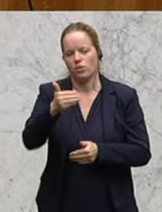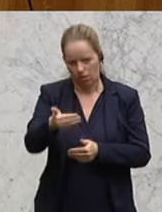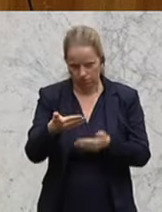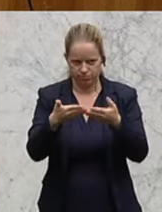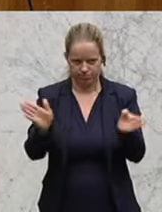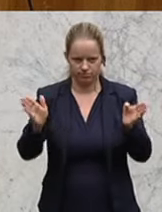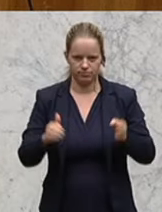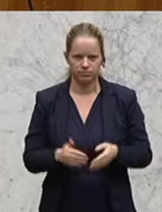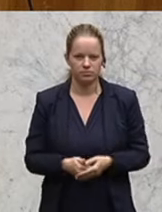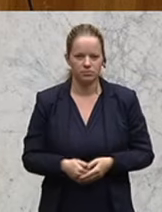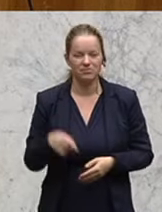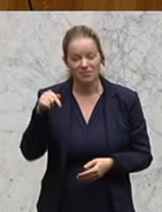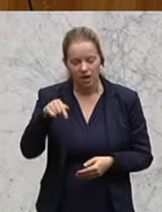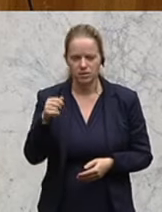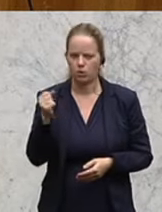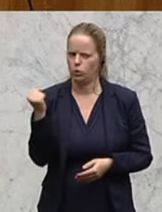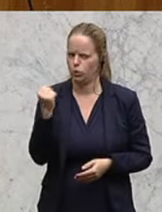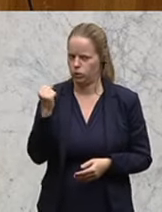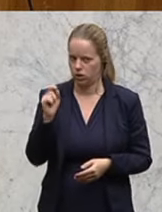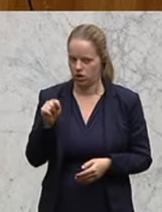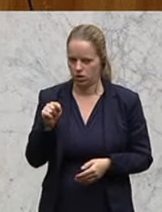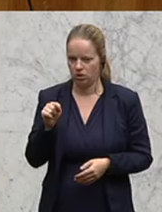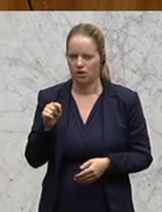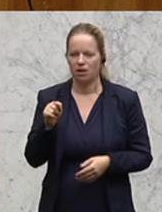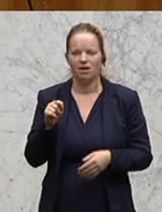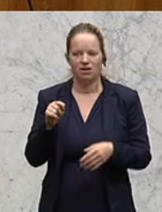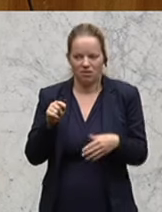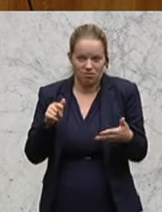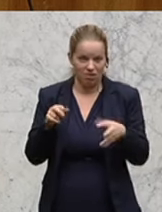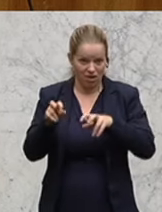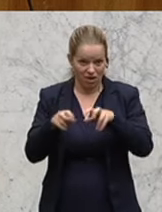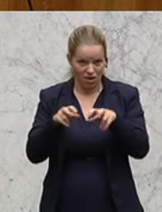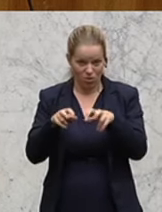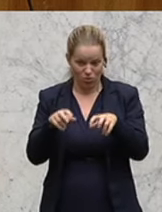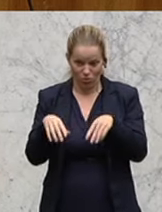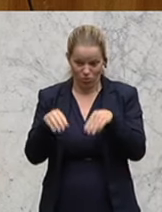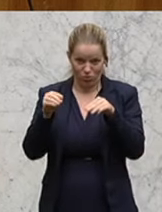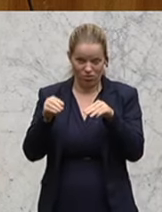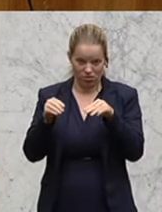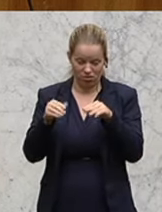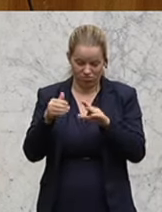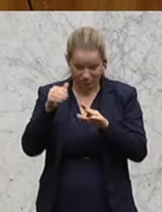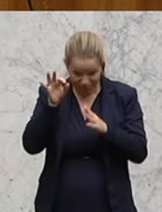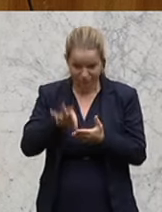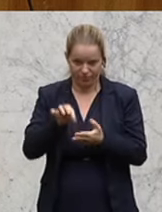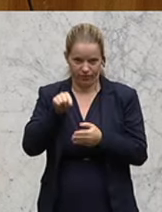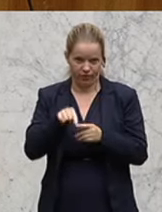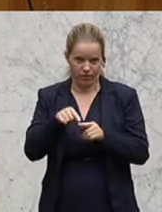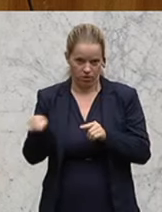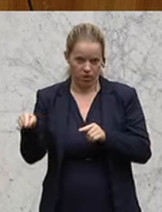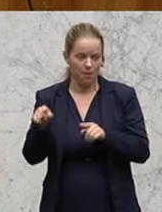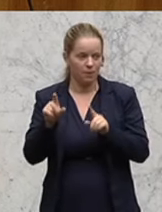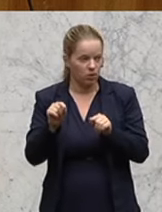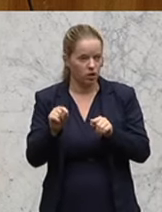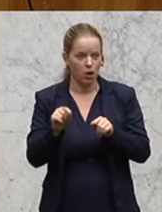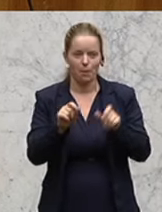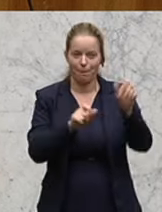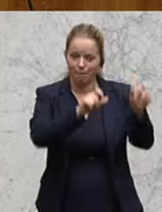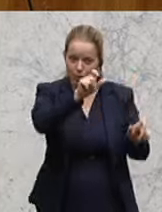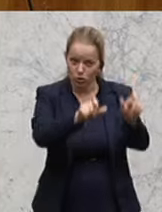Regierungsarbeit stand, auf Kosten der Bürgerinnen, die Bürger und Bürgerinnen getäuscht. Das